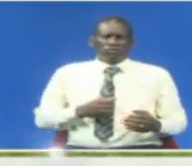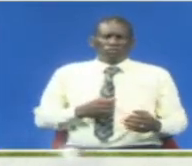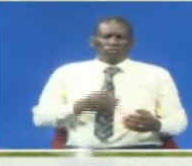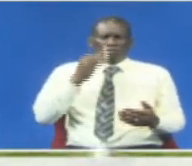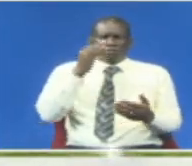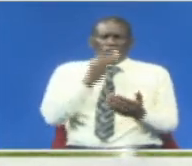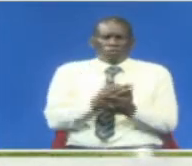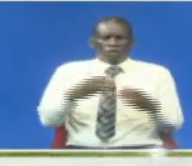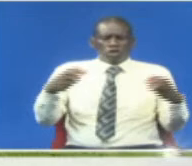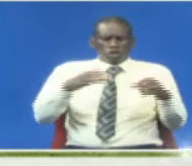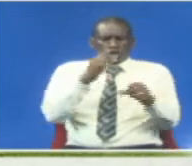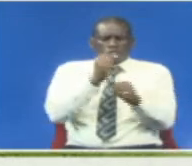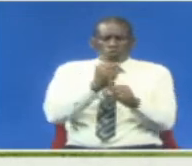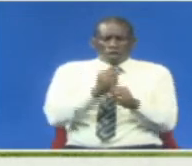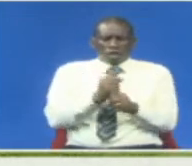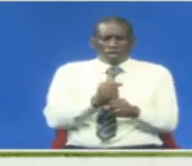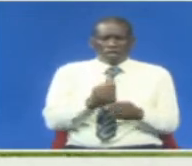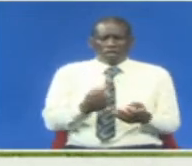teamwork,